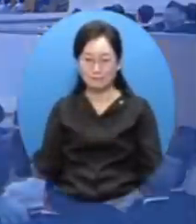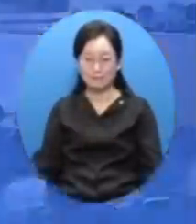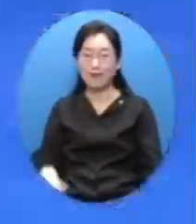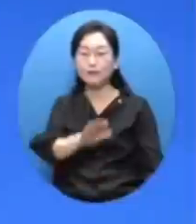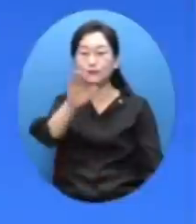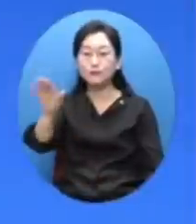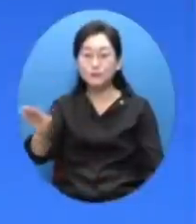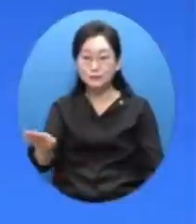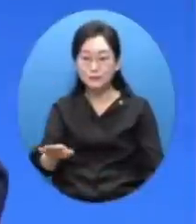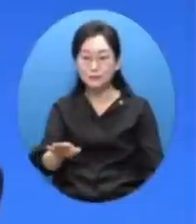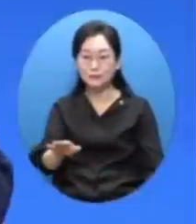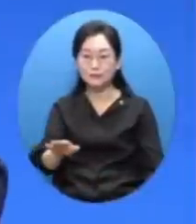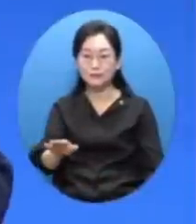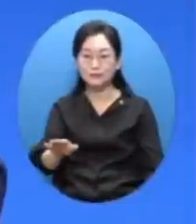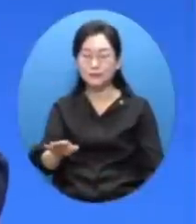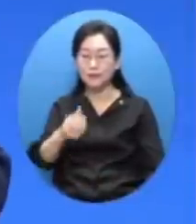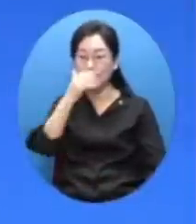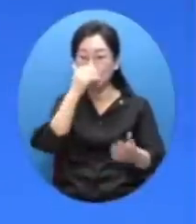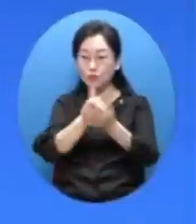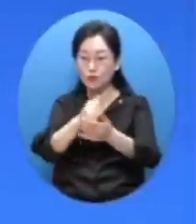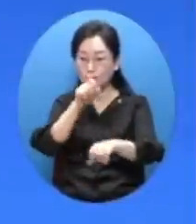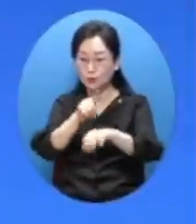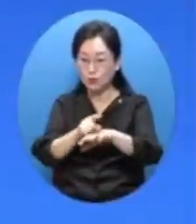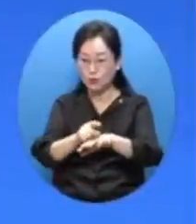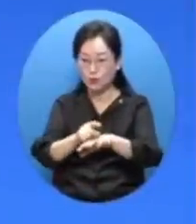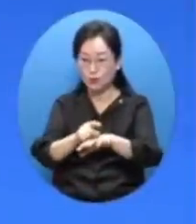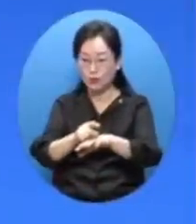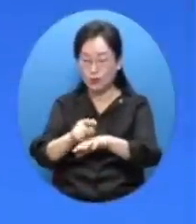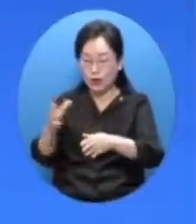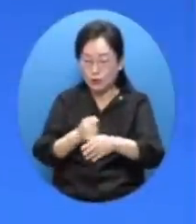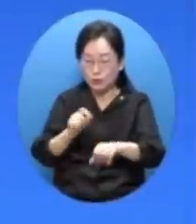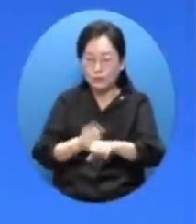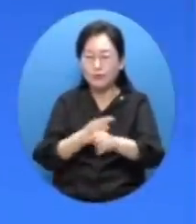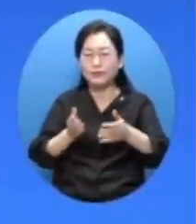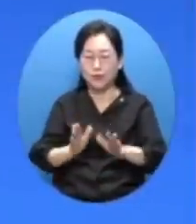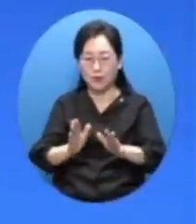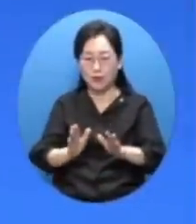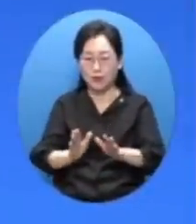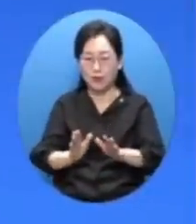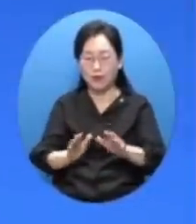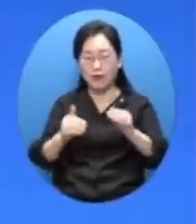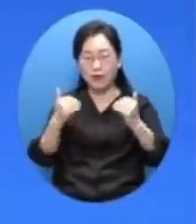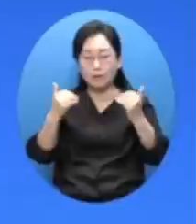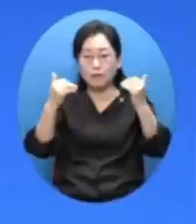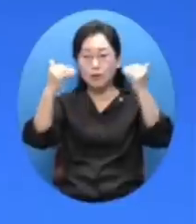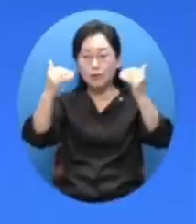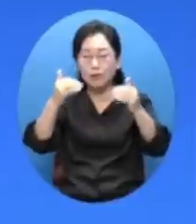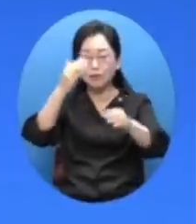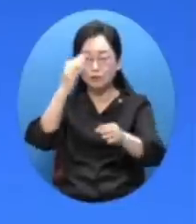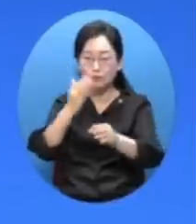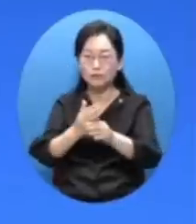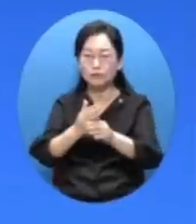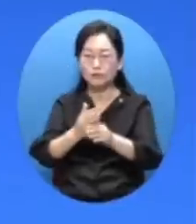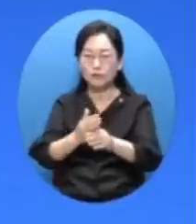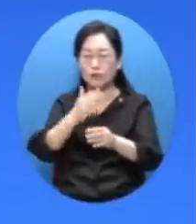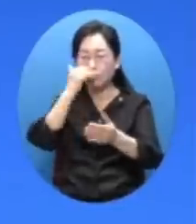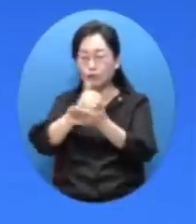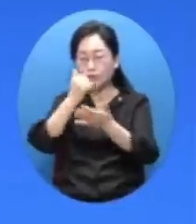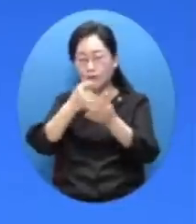우리가 죄성을 지르고 태어나서 육신을 입고 사는 동안 늘 죄의 욕이 있기 때문에